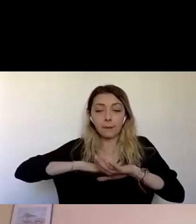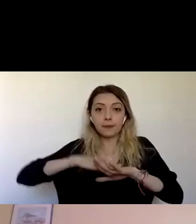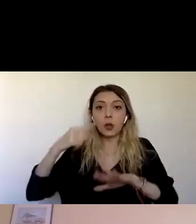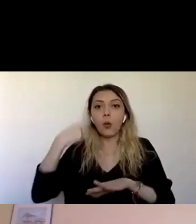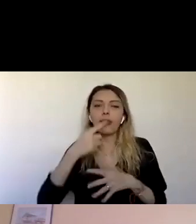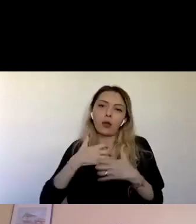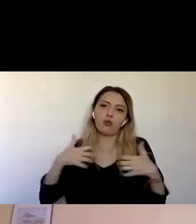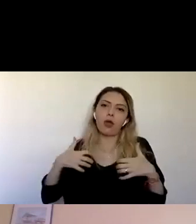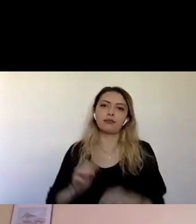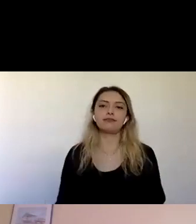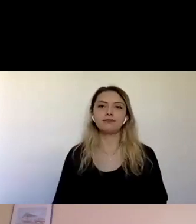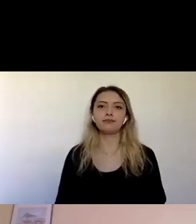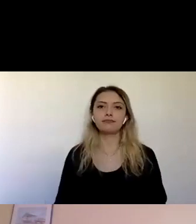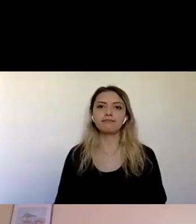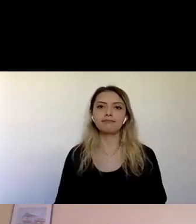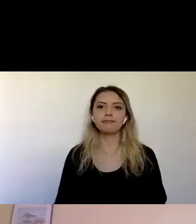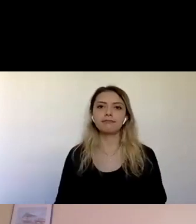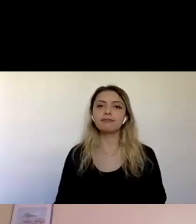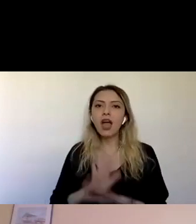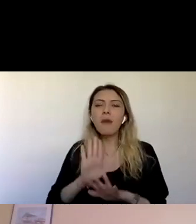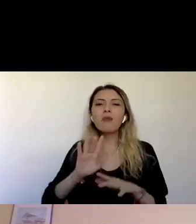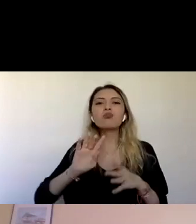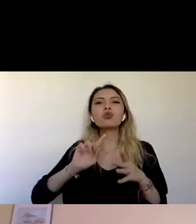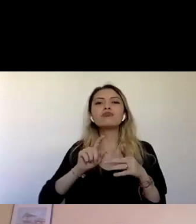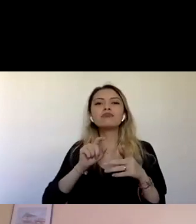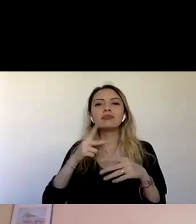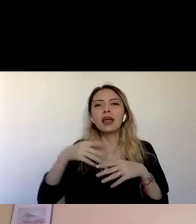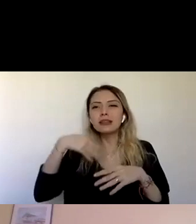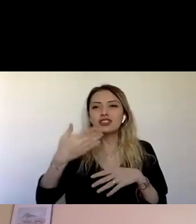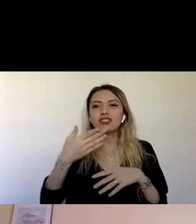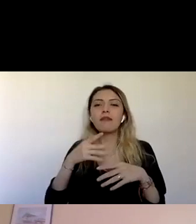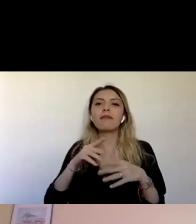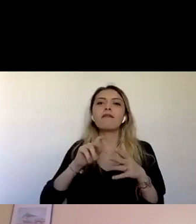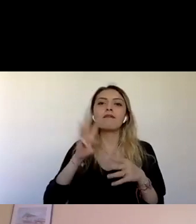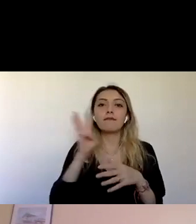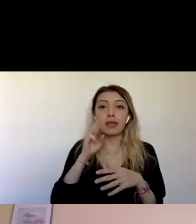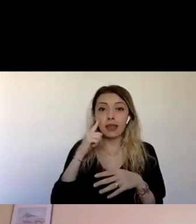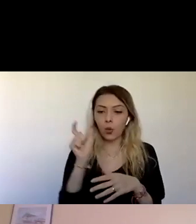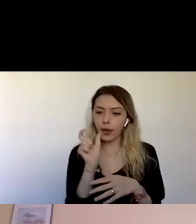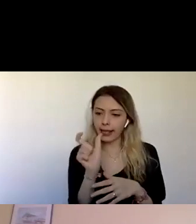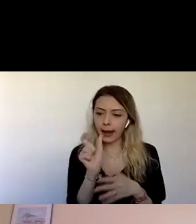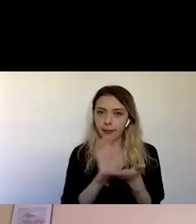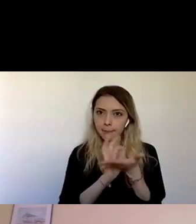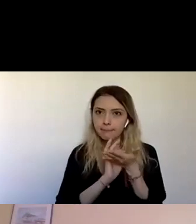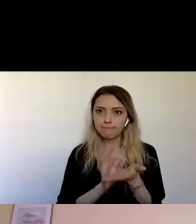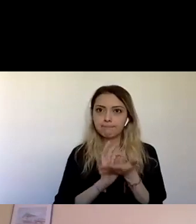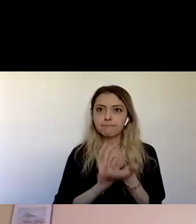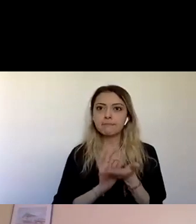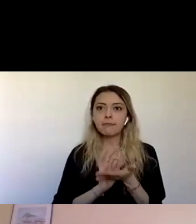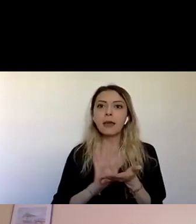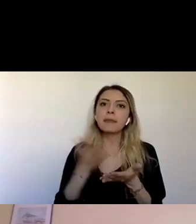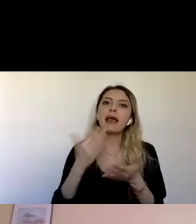güvenli. Ancak bunun dışında WhatsApp'ta yazdığınız bir kelimenin, atıyorum bir ayakkabı